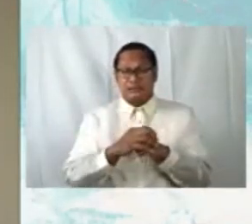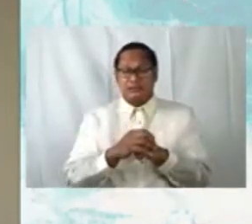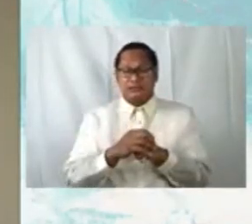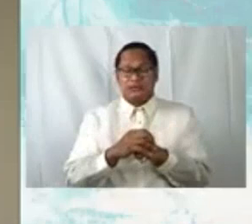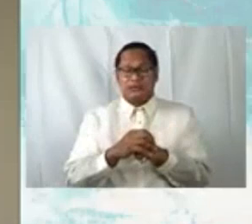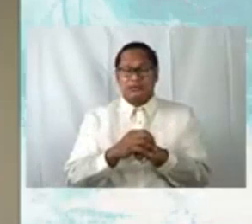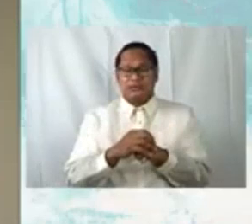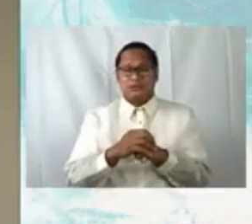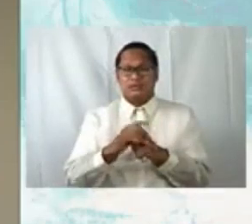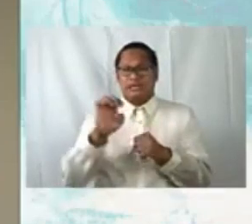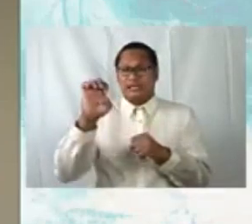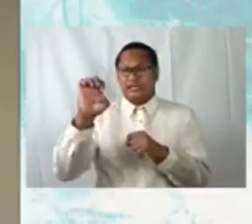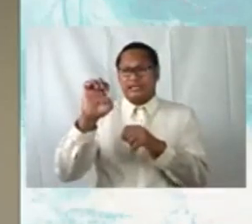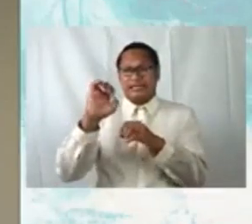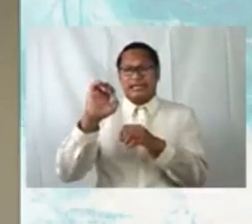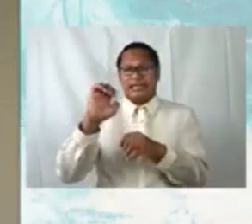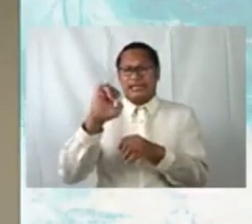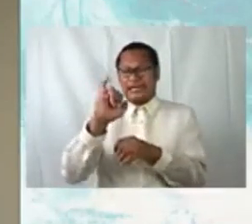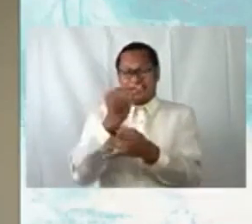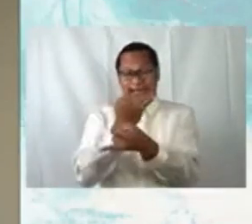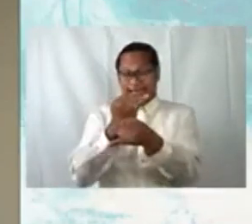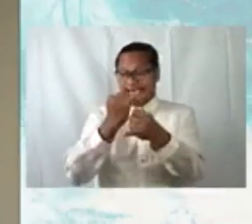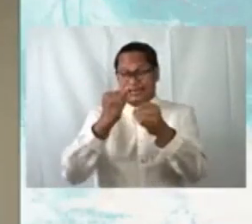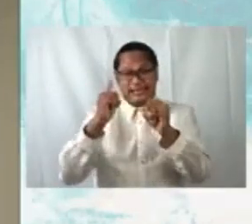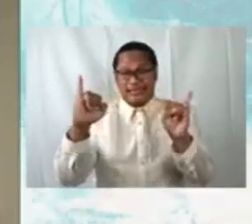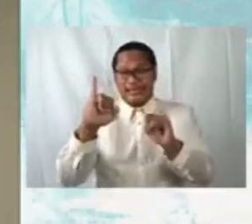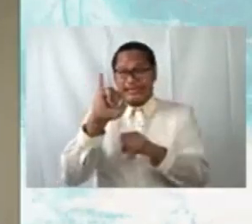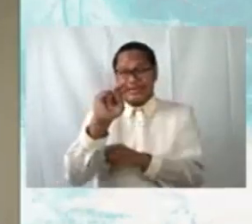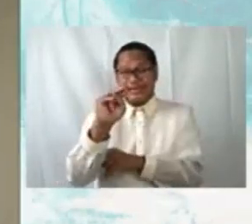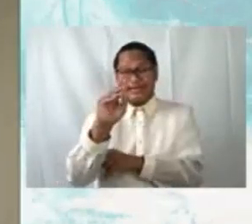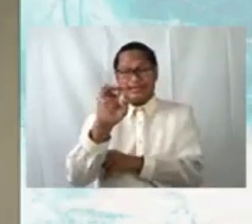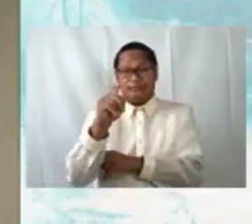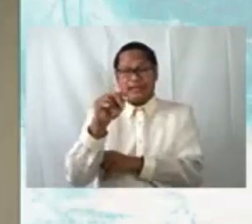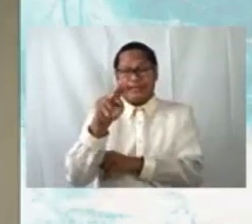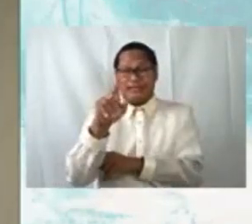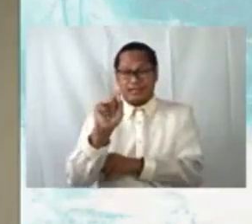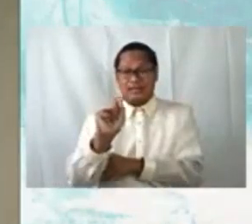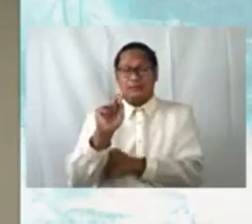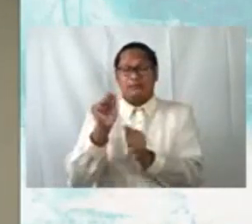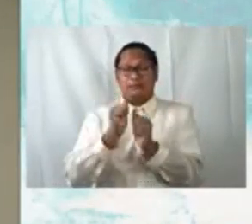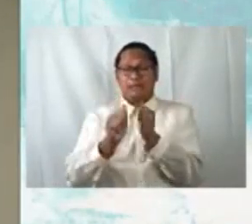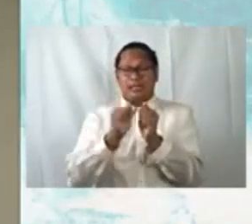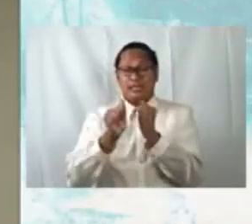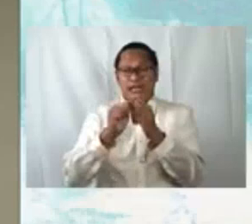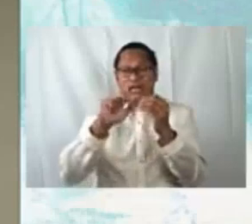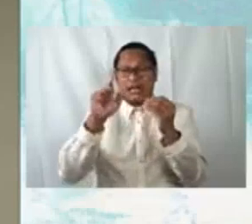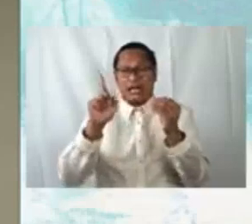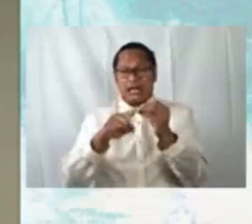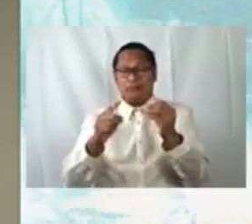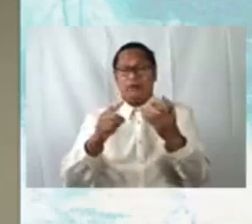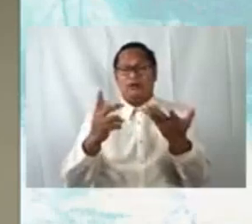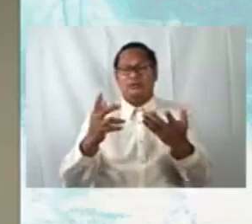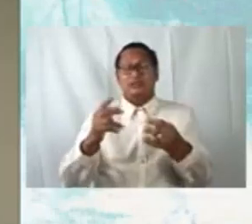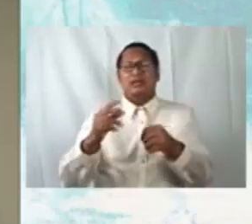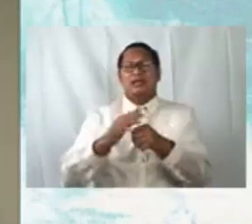from the word independent, ito po ay tungkol sa kasarinlan,